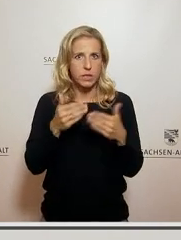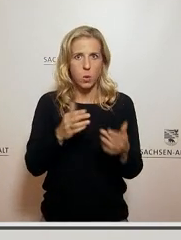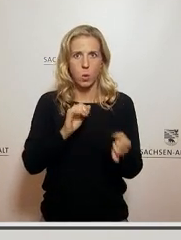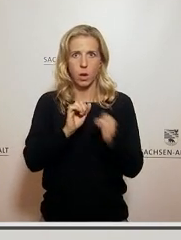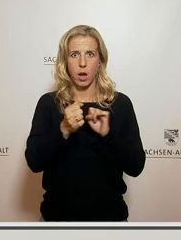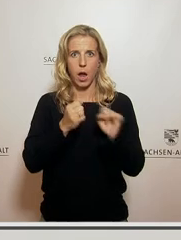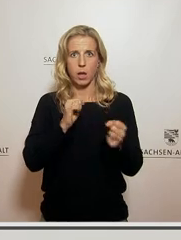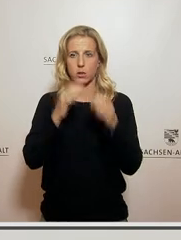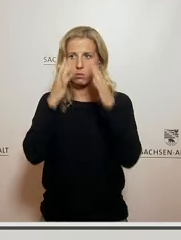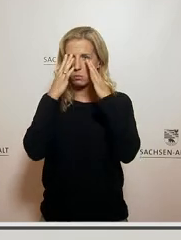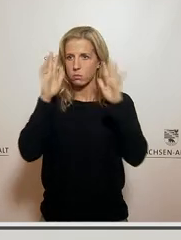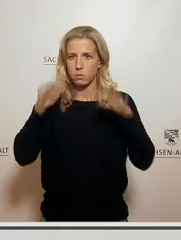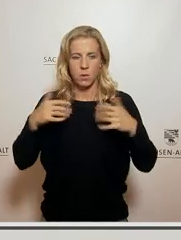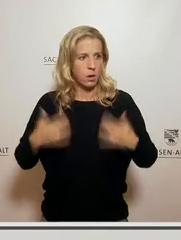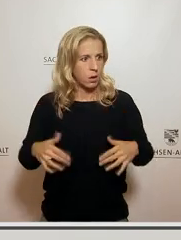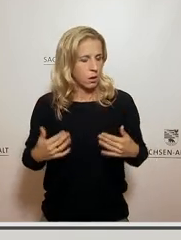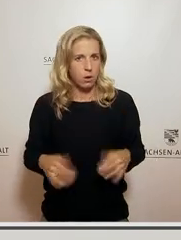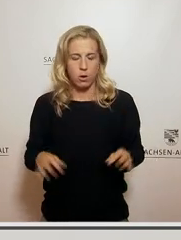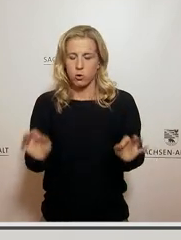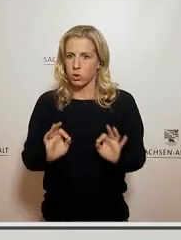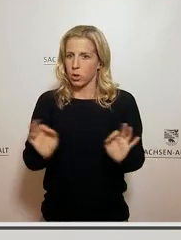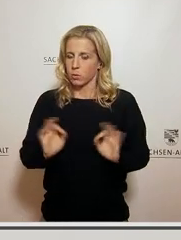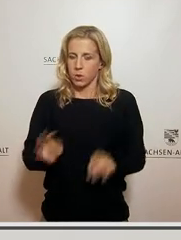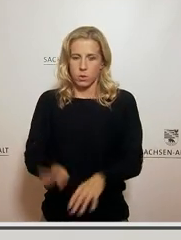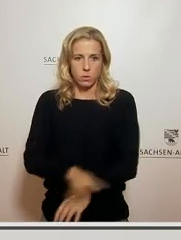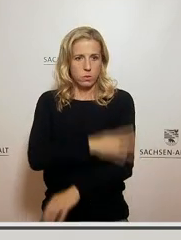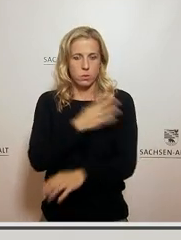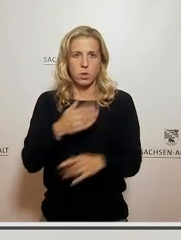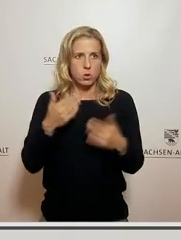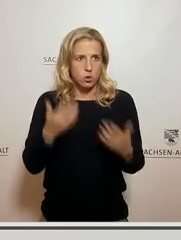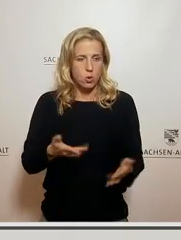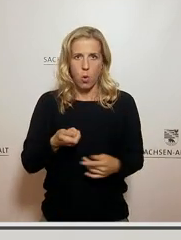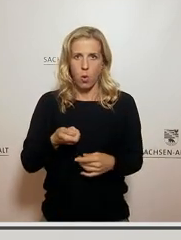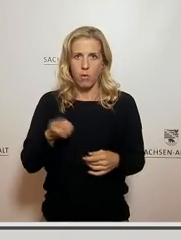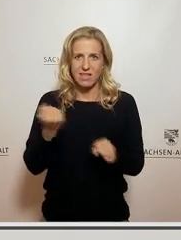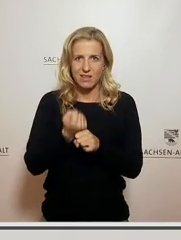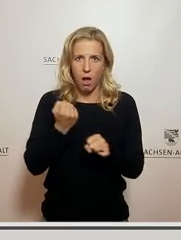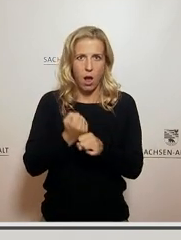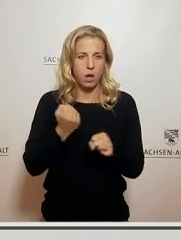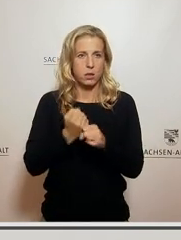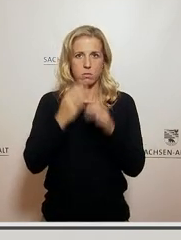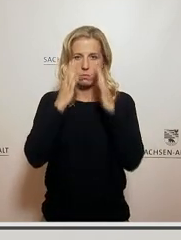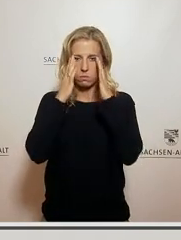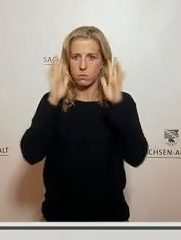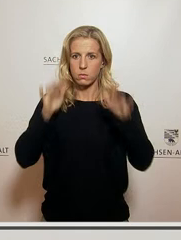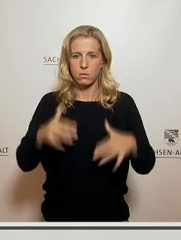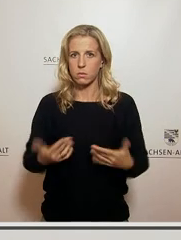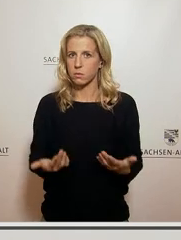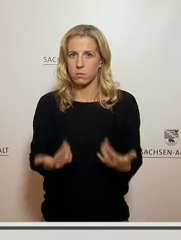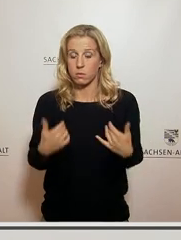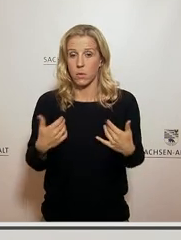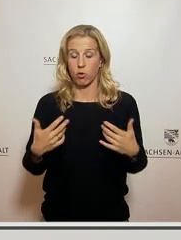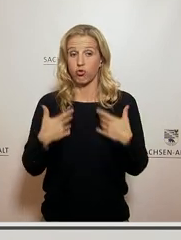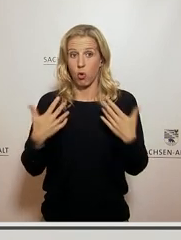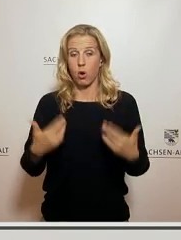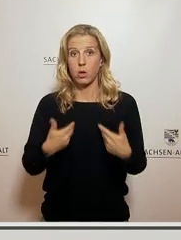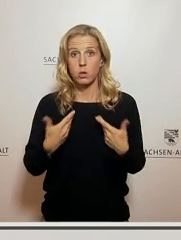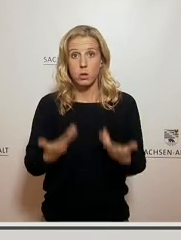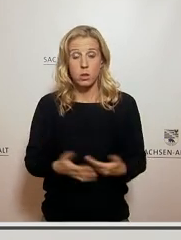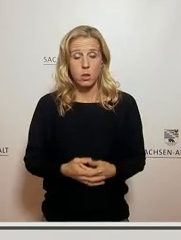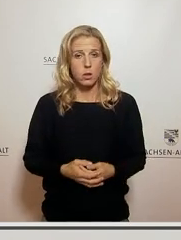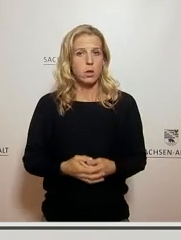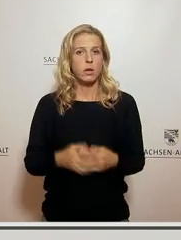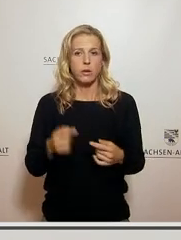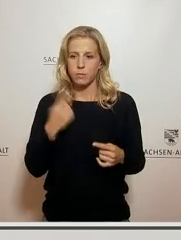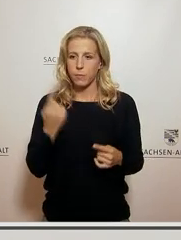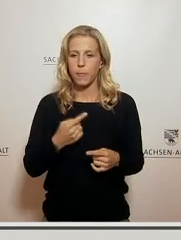eine unendliche traurigen Tat führt und entsetzlichen Tat führt. Wir werden auf jeden Fall